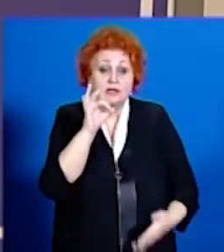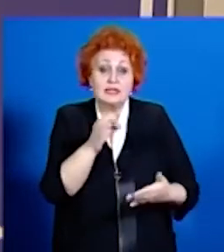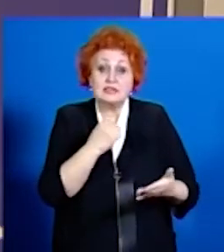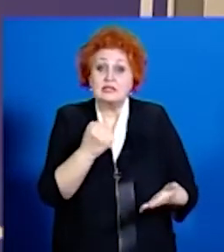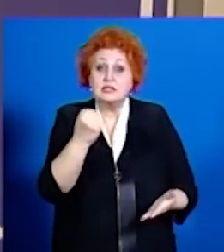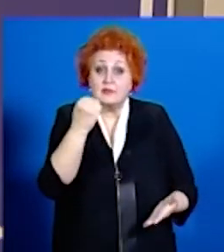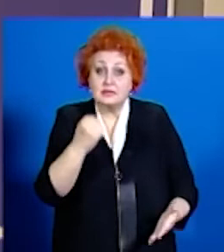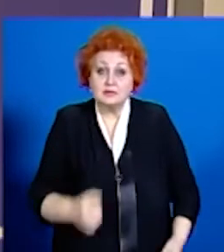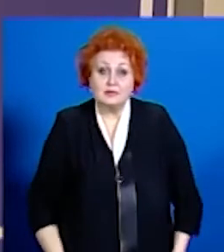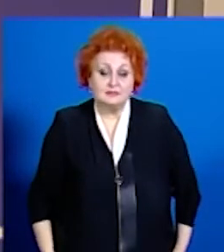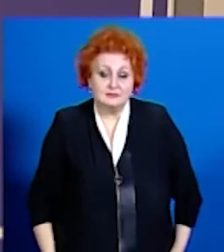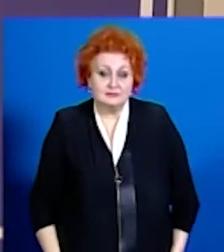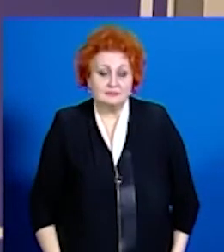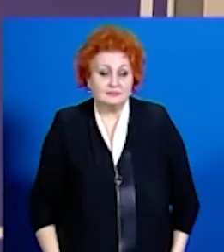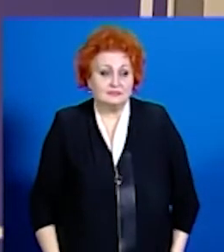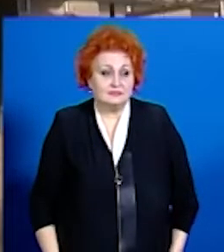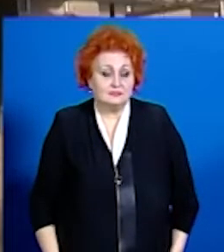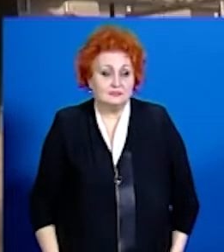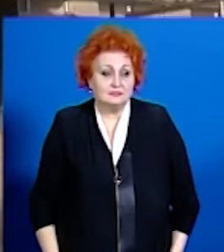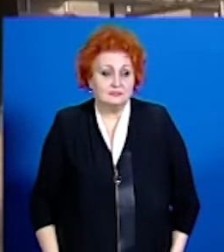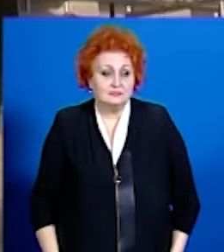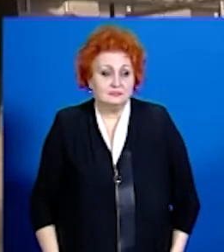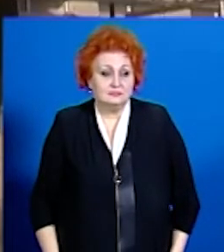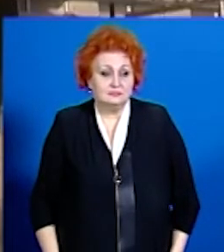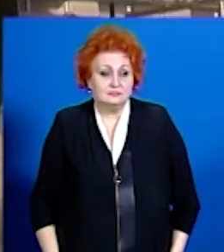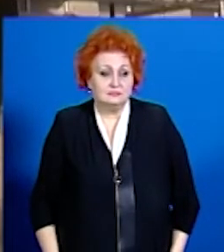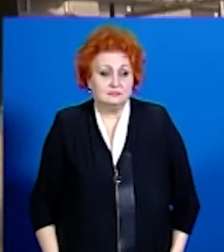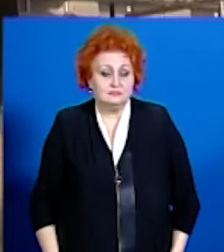нее спасибо. Юлия Бычкова, Павел Коваленко,